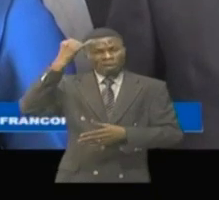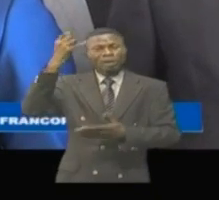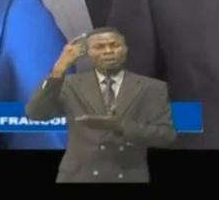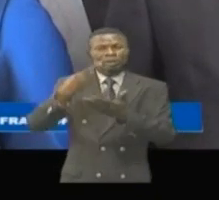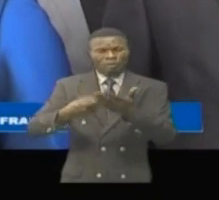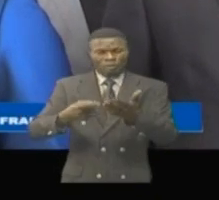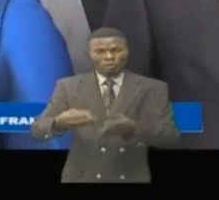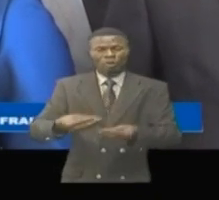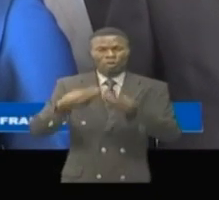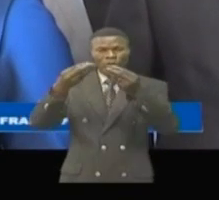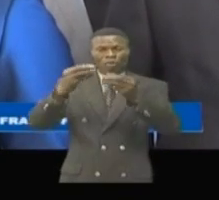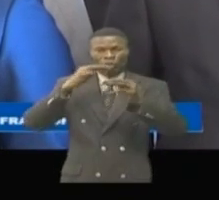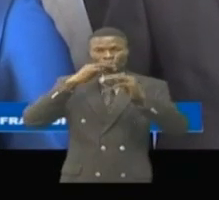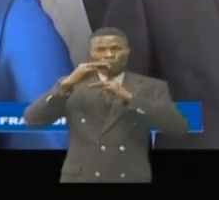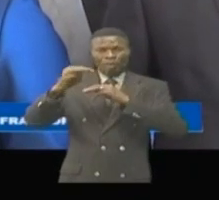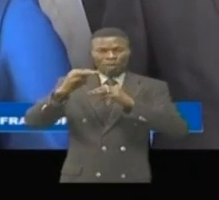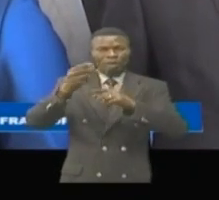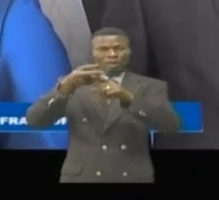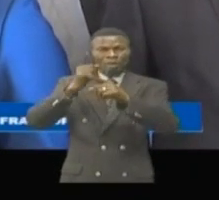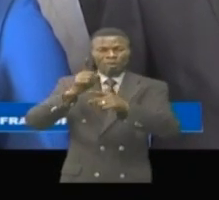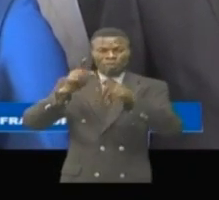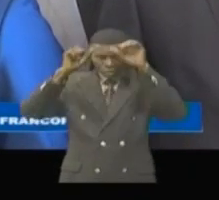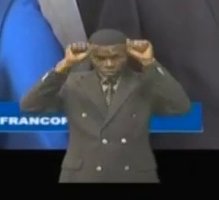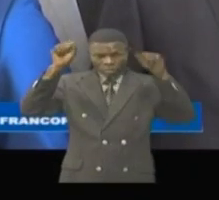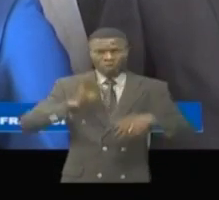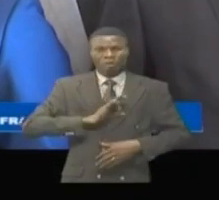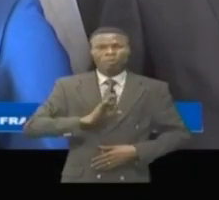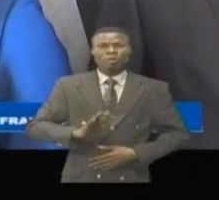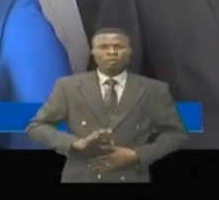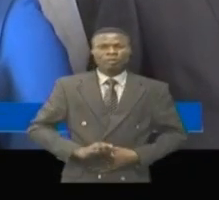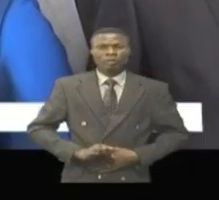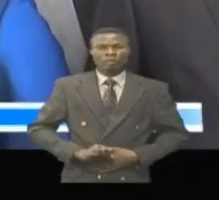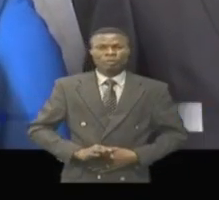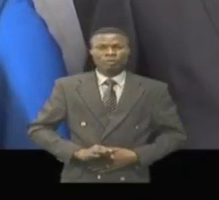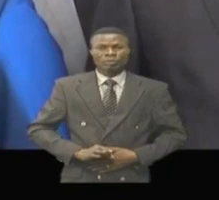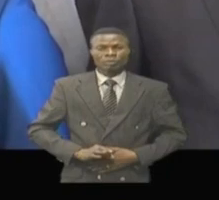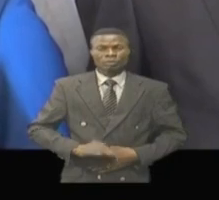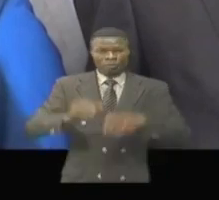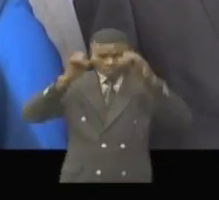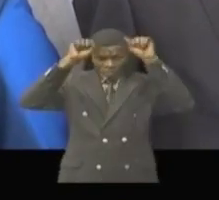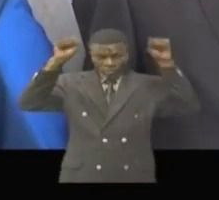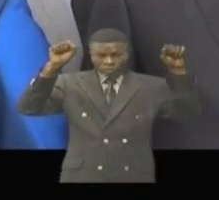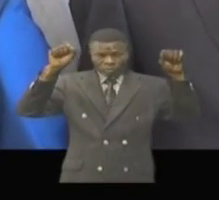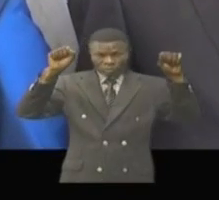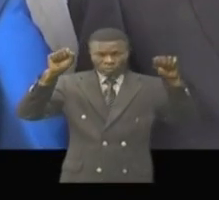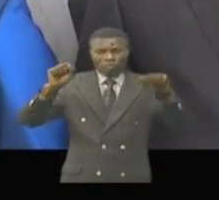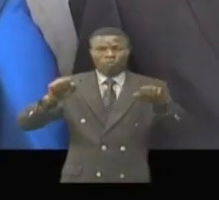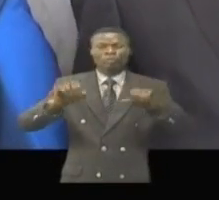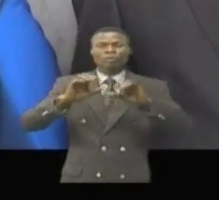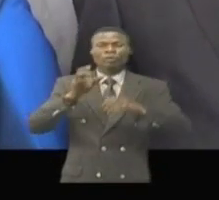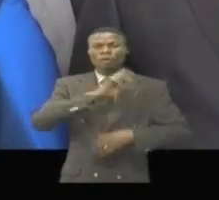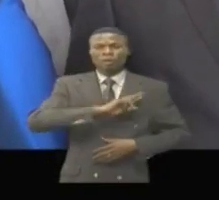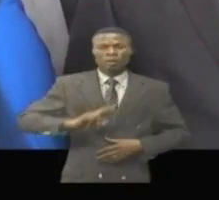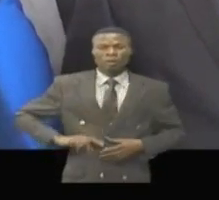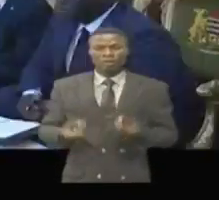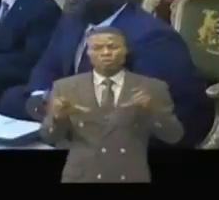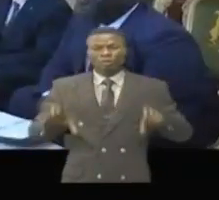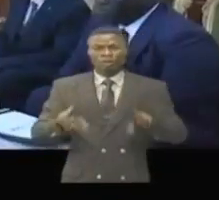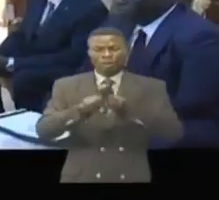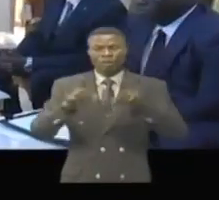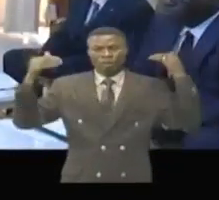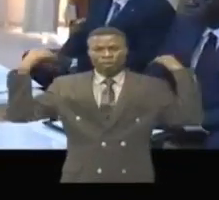le message de son Excellence Félix-Antoine Tshisekedi Tshilombo, président de la République démocratique du Congo, chef de